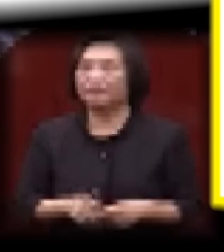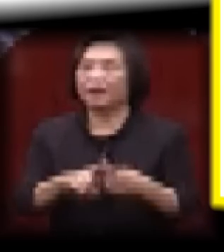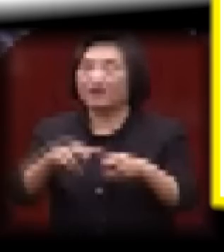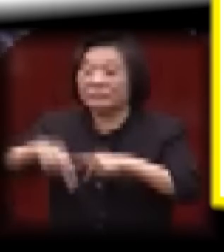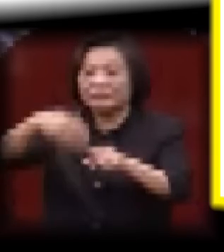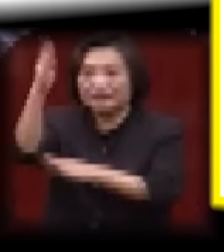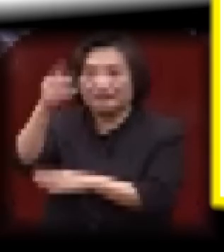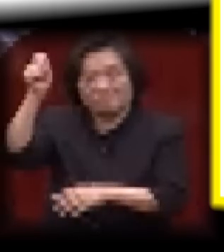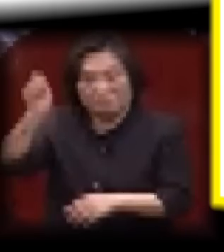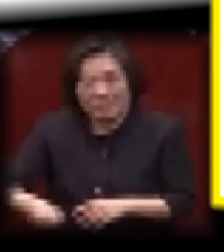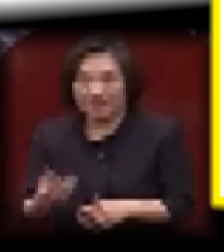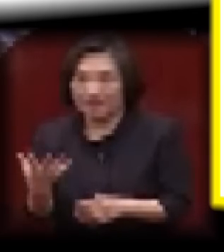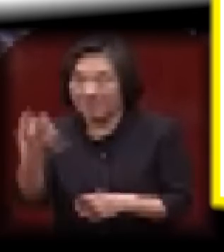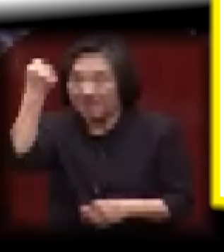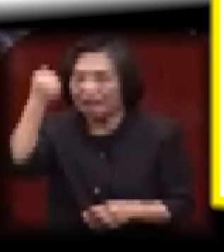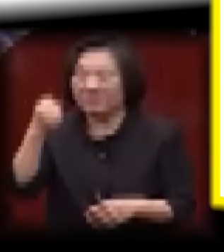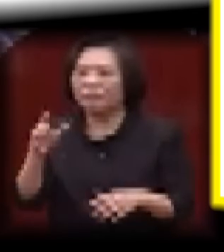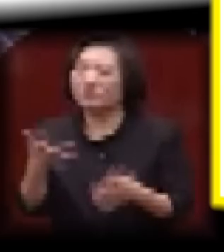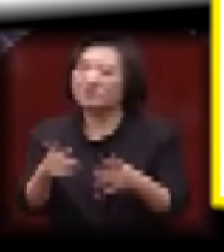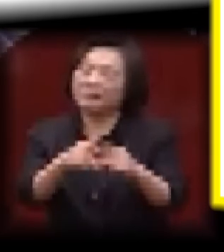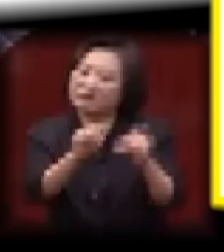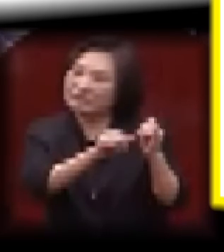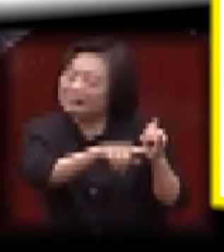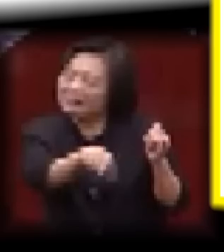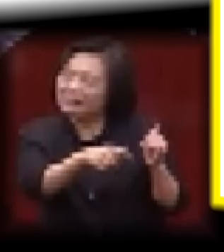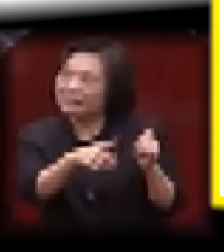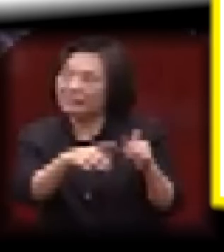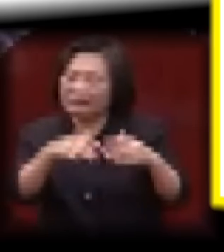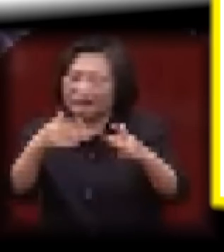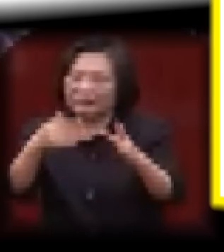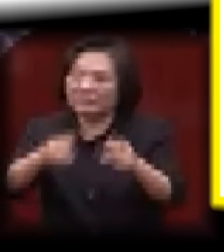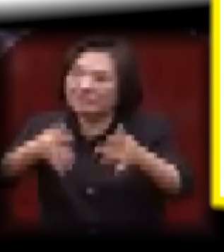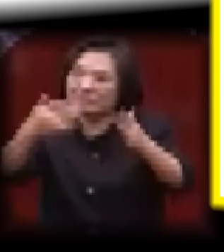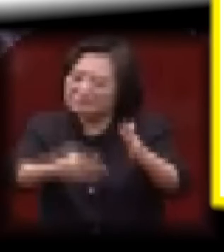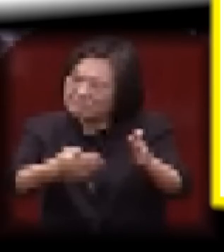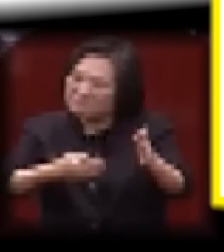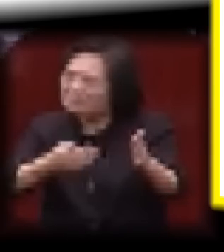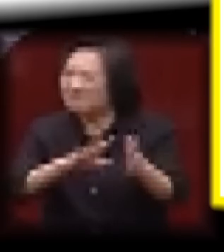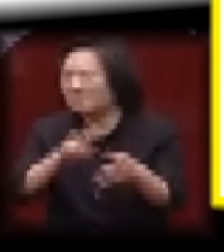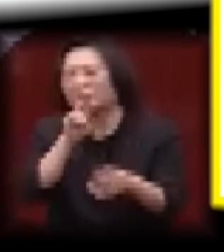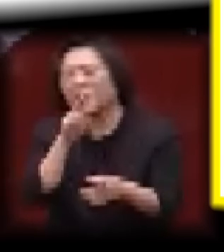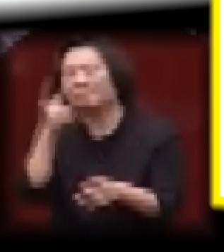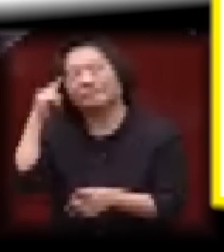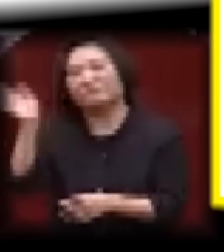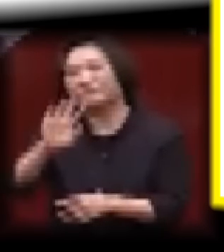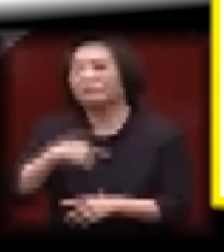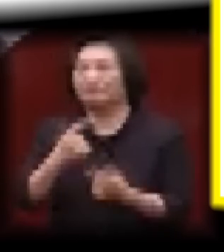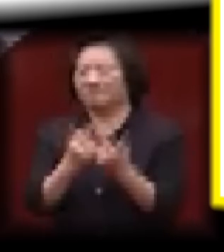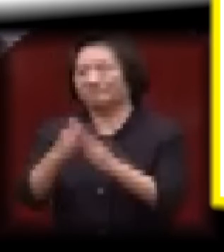一切明就不因为人的因素造成容积奖励变来变去，这个我们会注意。另外